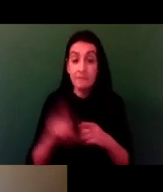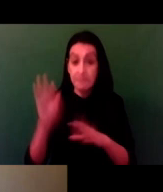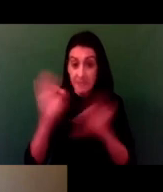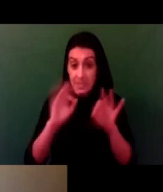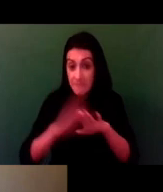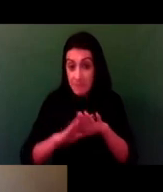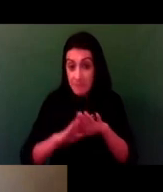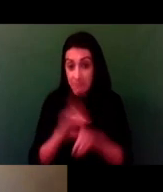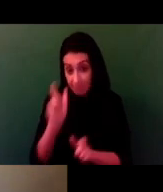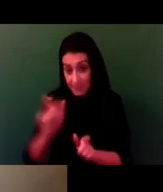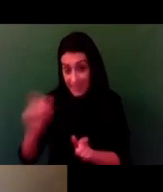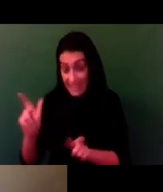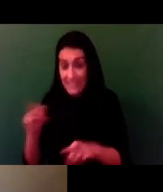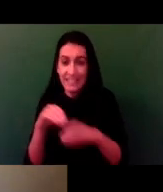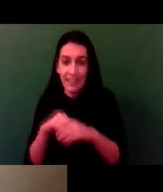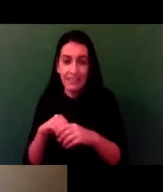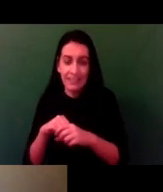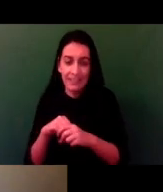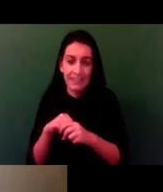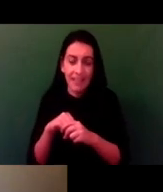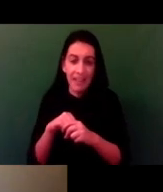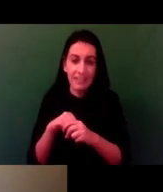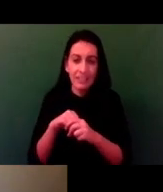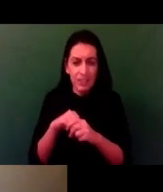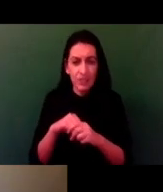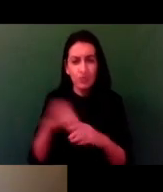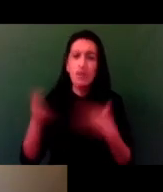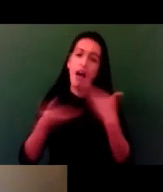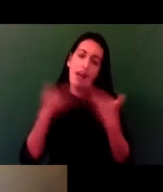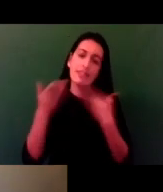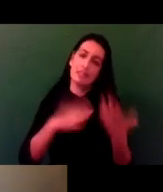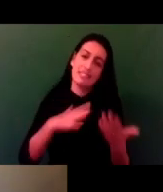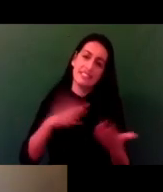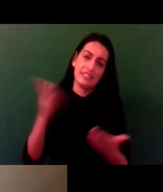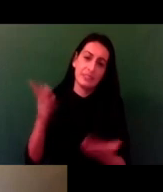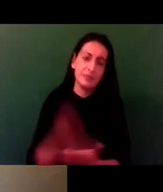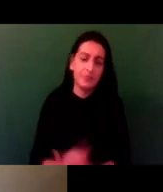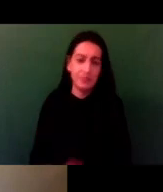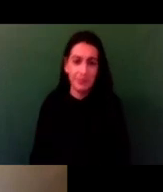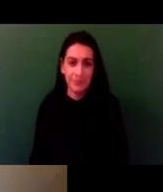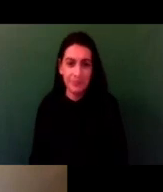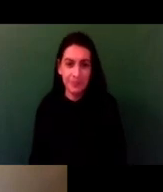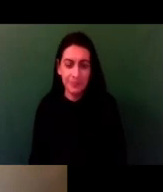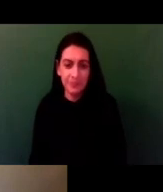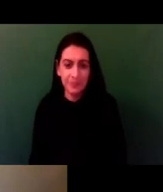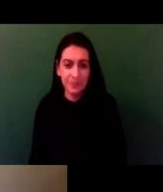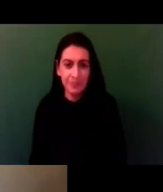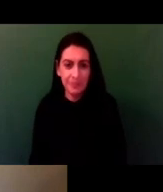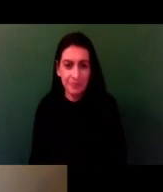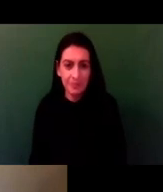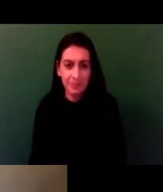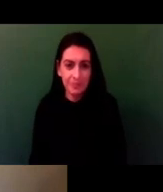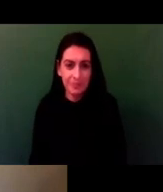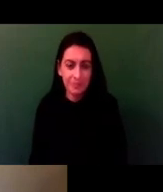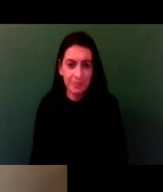olmuştu ama bugün çok gelinmedi. Bunları söylemek istedim. İçinde kalmasını diye çok teşekkür. Teşekkürler. Burada tasarım hocam meselesini de bir